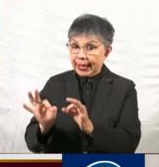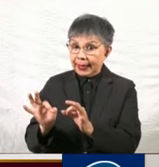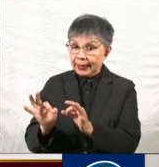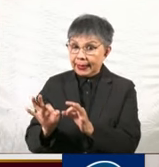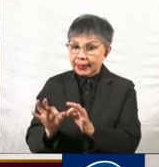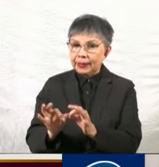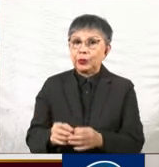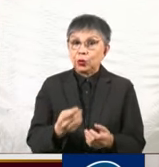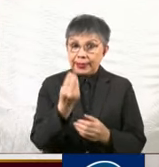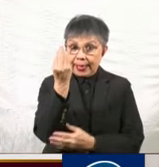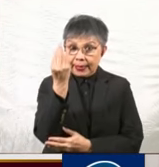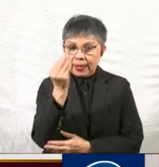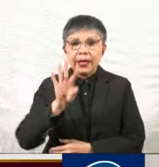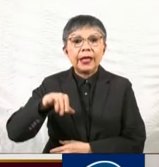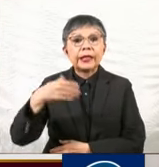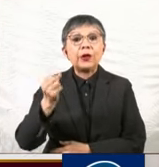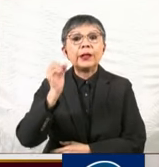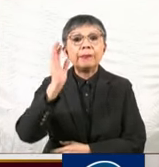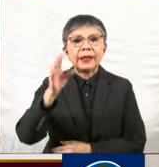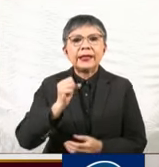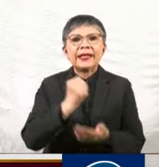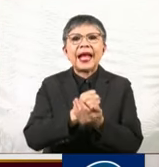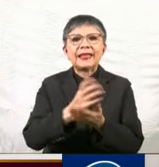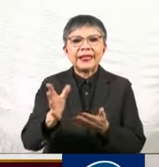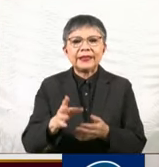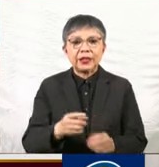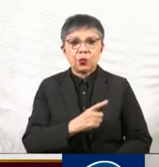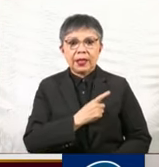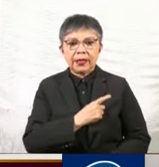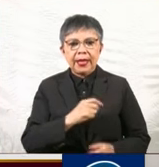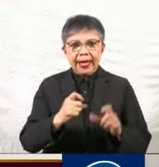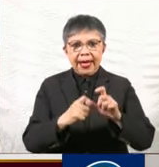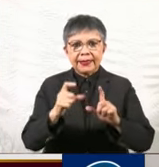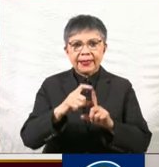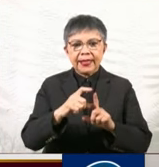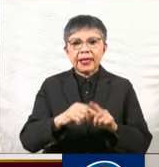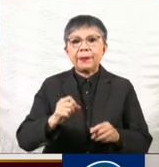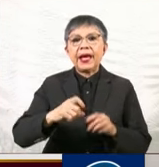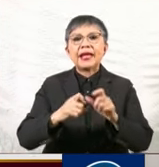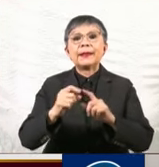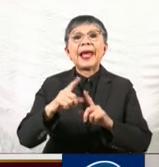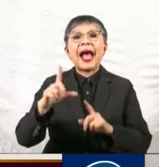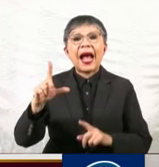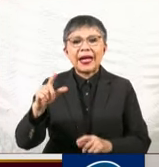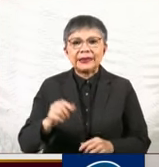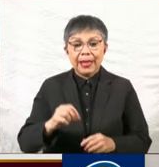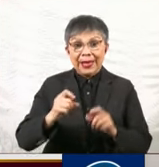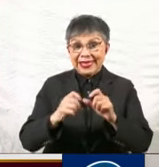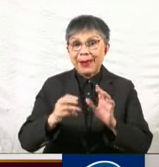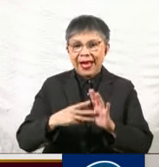bapak ibu Warga Jakarta tahun depan gratis di swasta dari SD lta